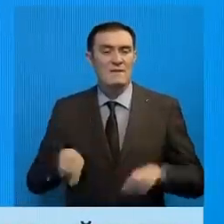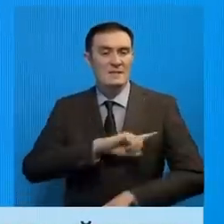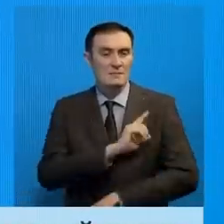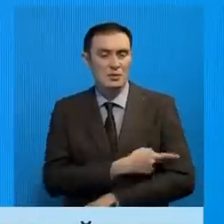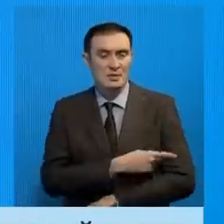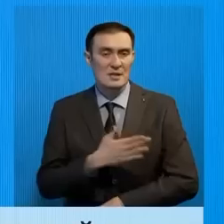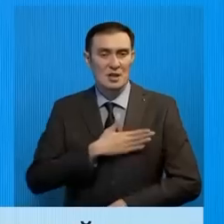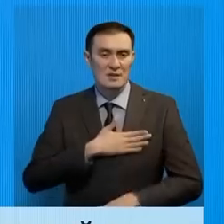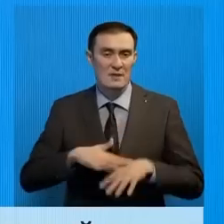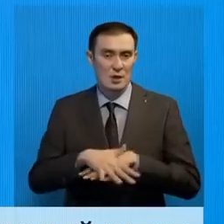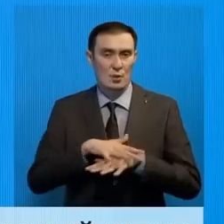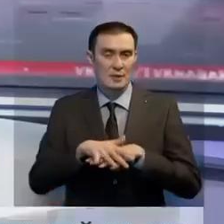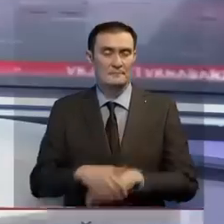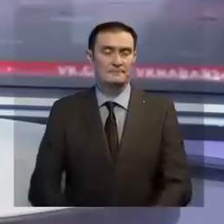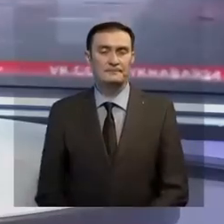нации.